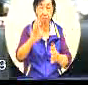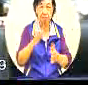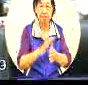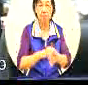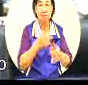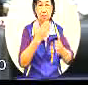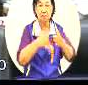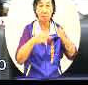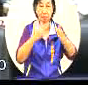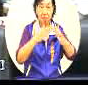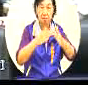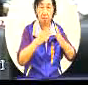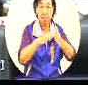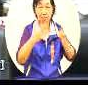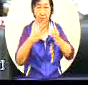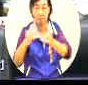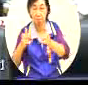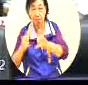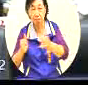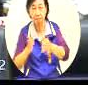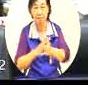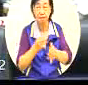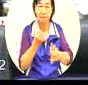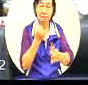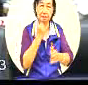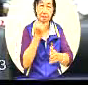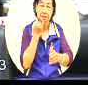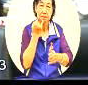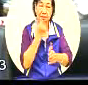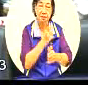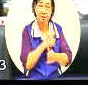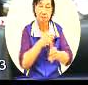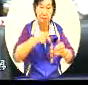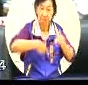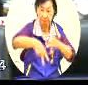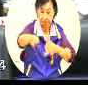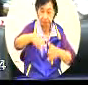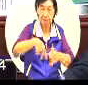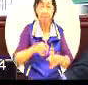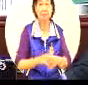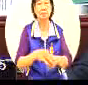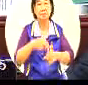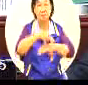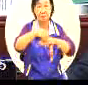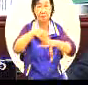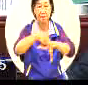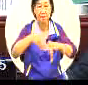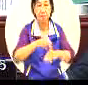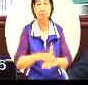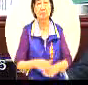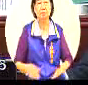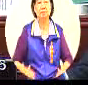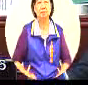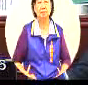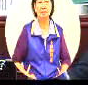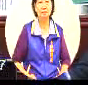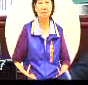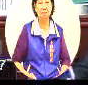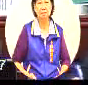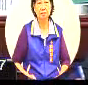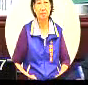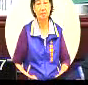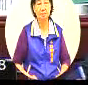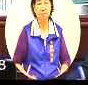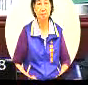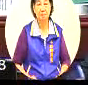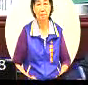在多久的时候我们愿意来做规划？来市长， 请市长回答。 好，谢谢议长，谢谢陈议员。当然陈